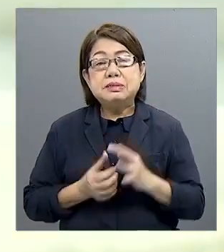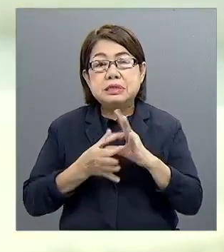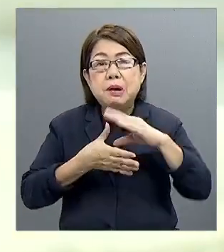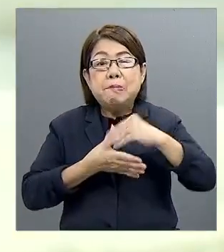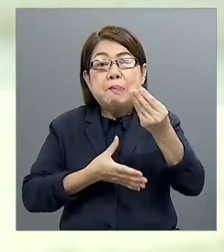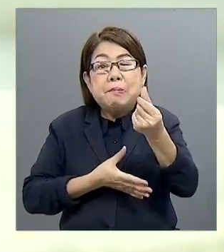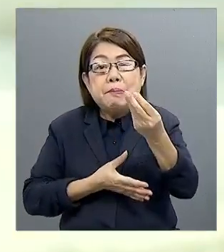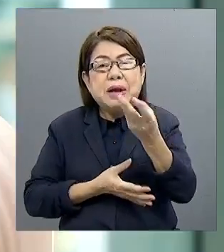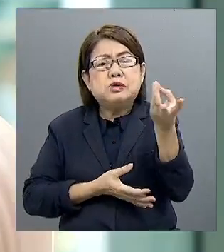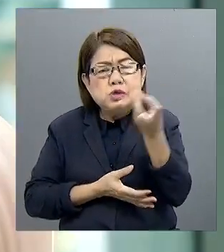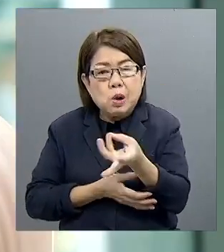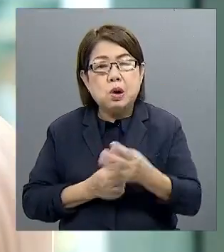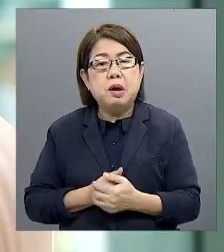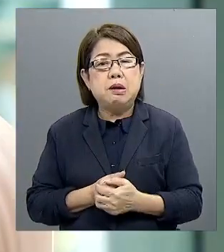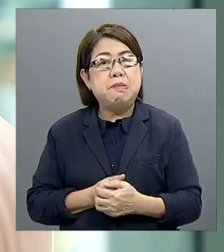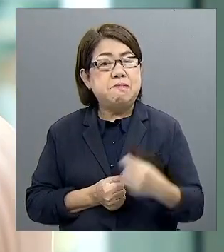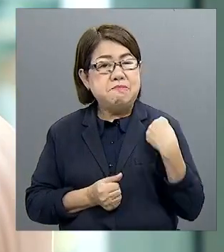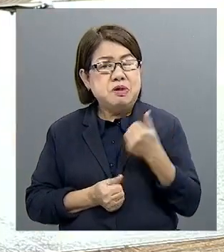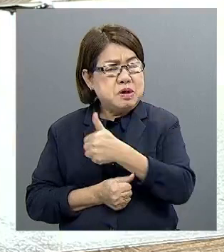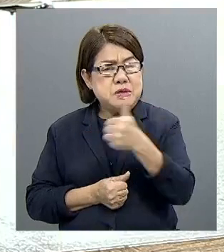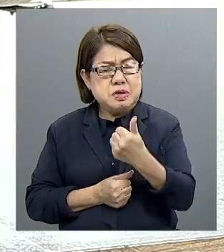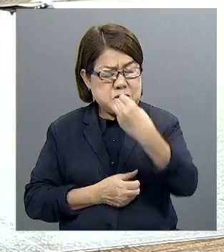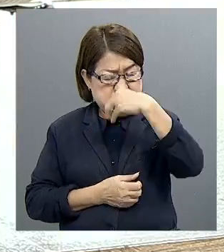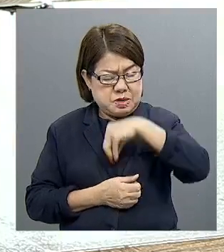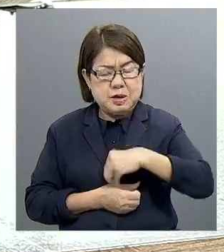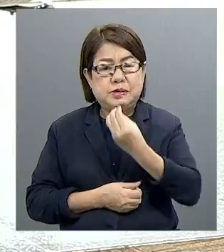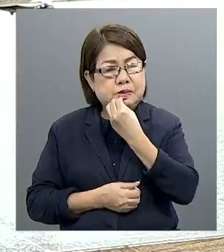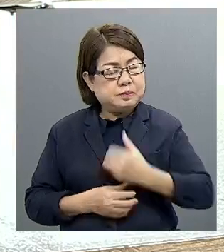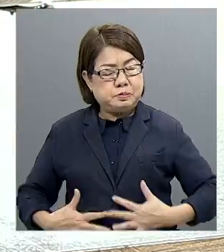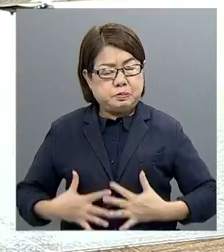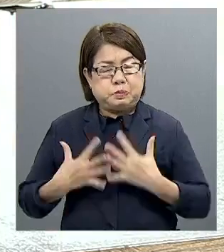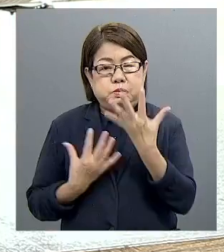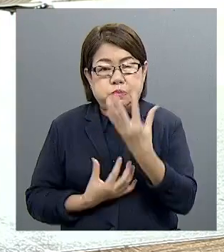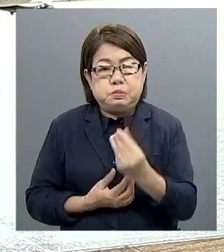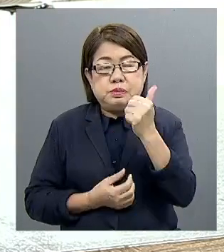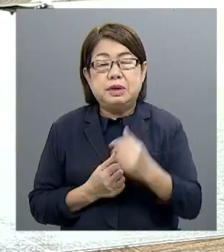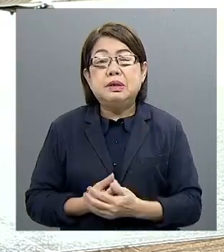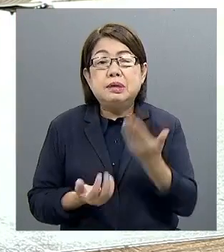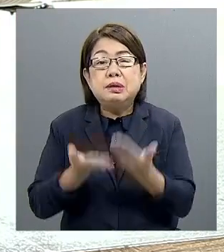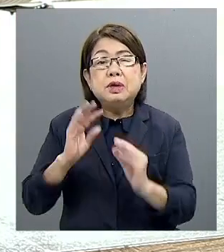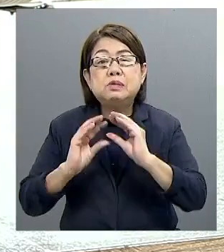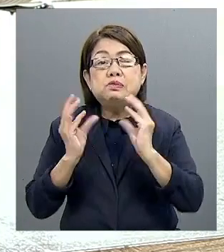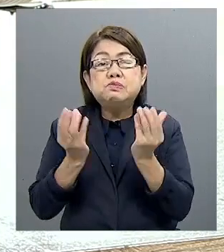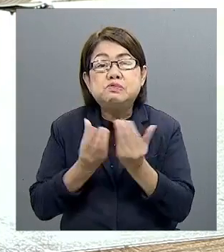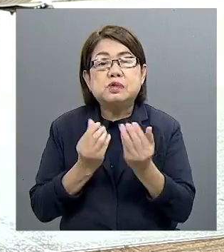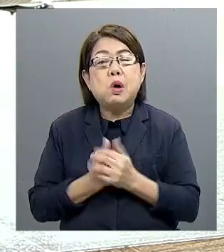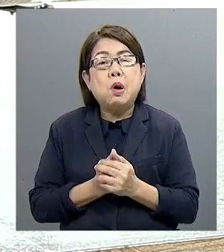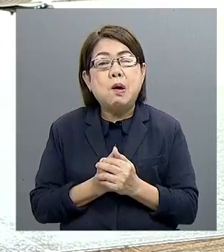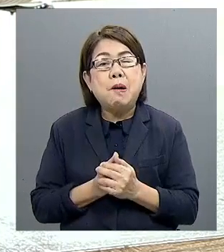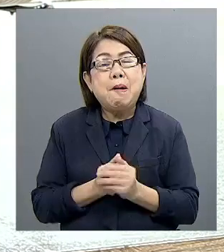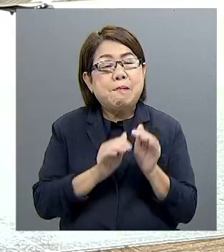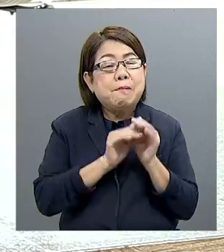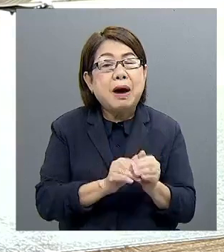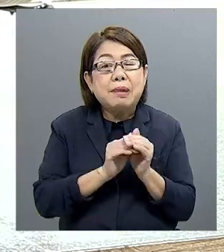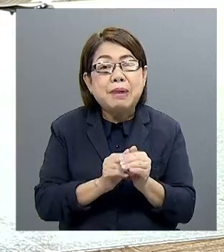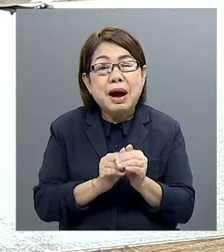เพราะมันมีเส้นใยอยู่สูงครับ มีไฟเบอร์ด้วยนะคะ บางทีเนี่ยเราอาจจะกินเป็นฟักทองแบบแกงบวชก็ได้หรือคนไทยเราเก่งครับท